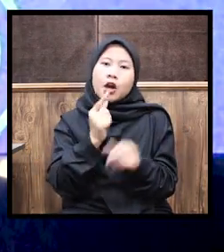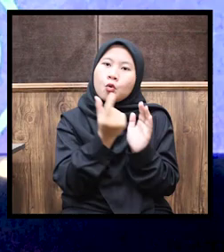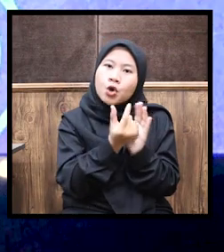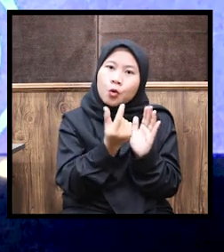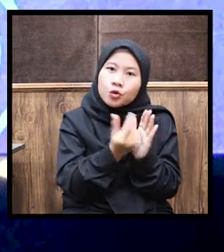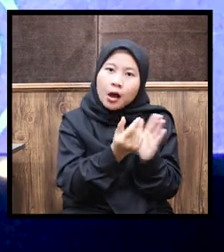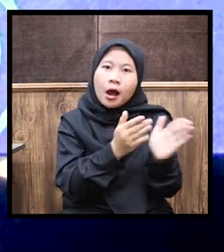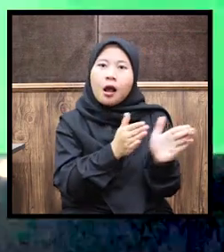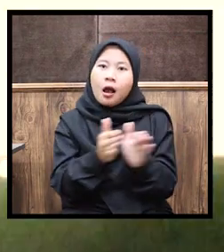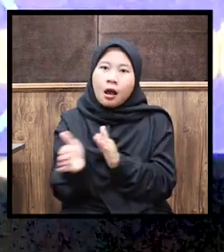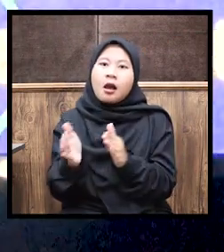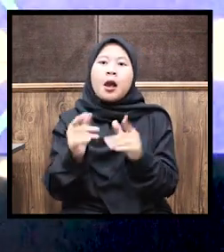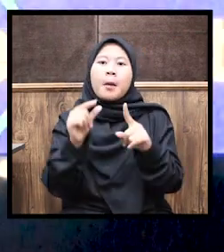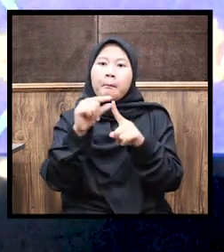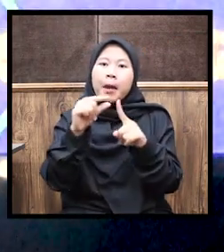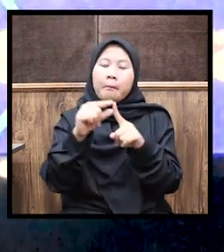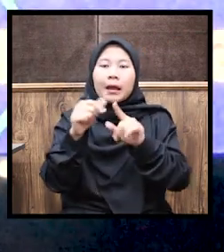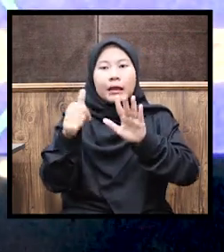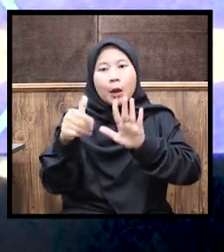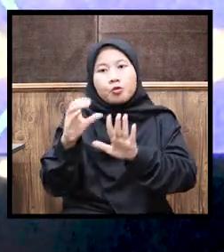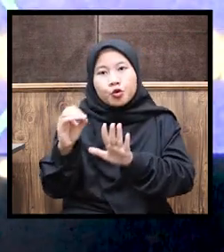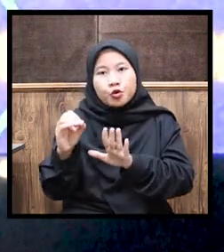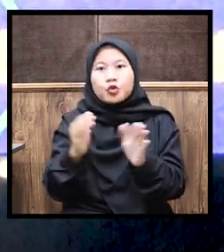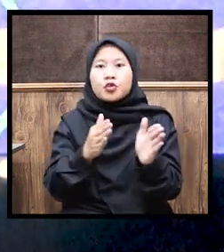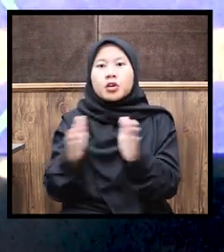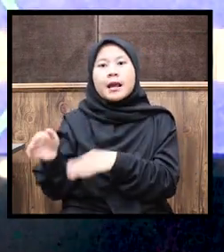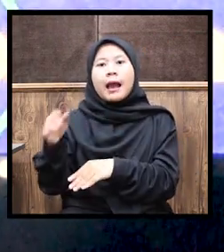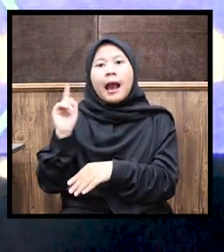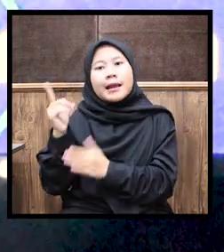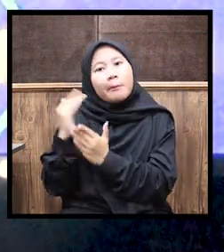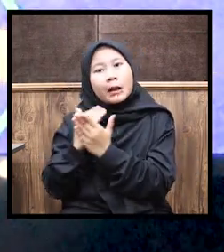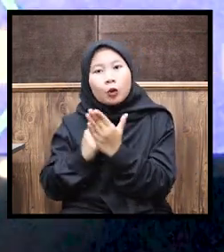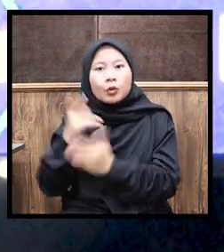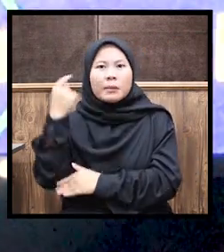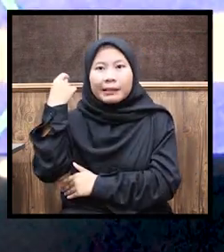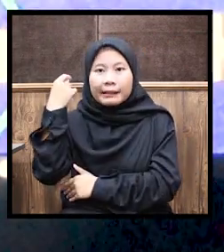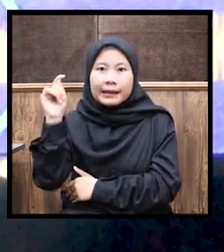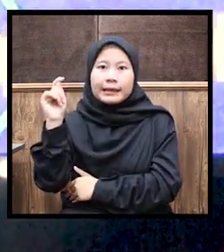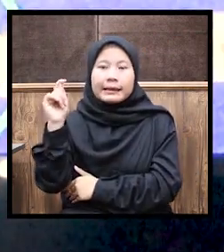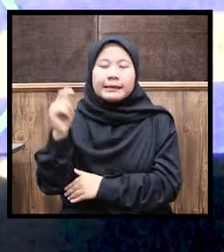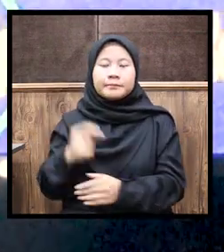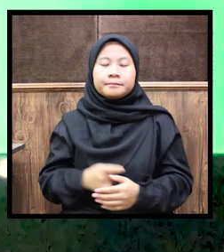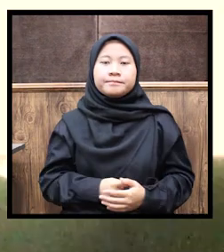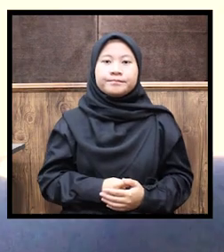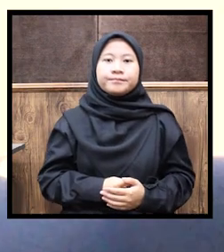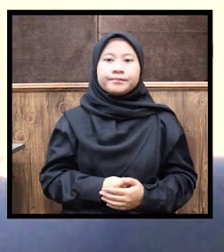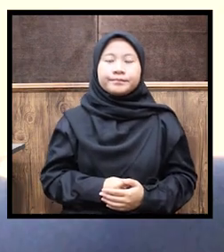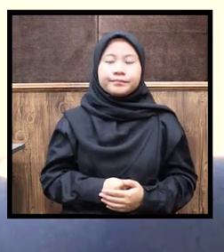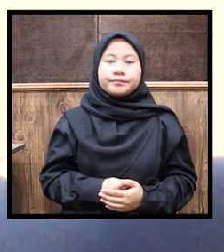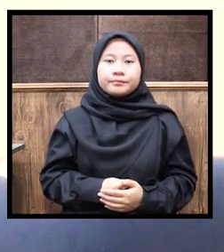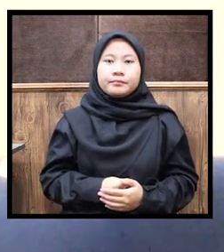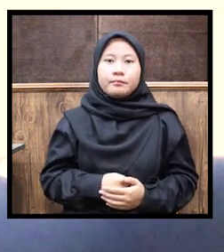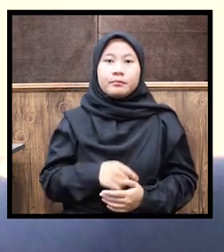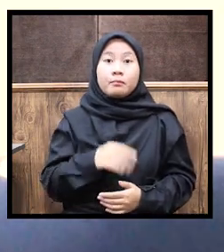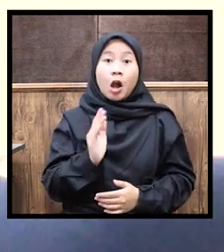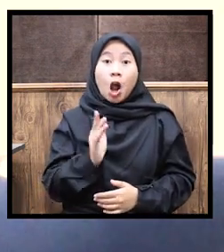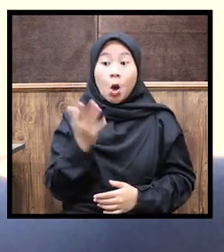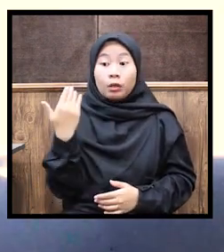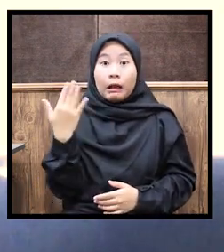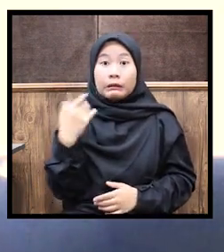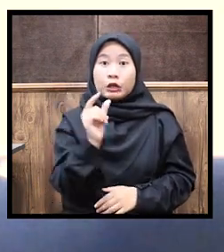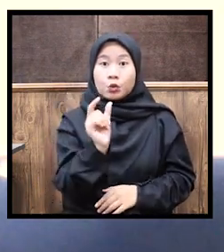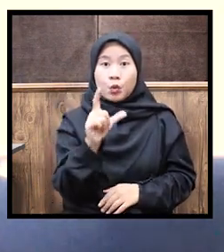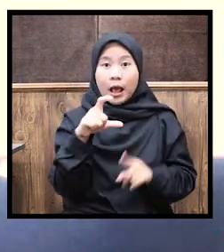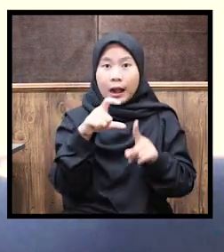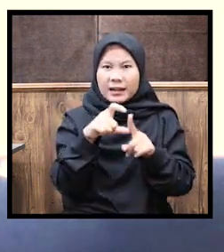60 2020 dan juga ada permennya nah kemudian kalau urd Bantul tadi juga